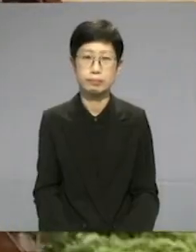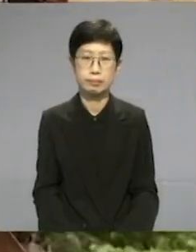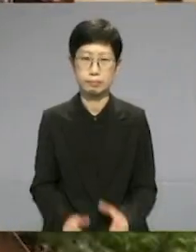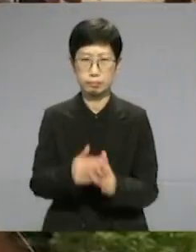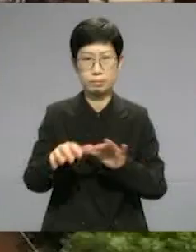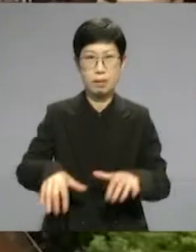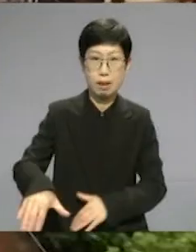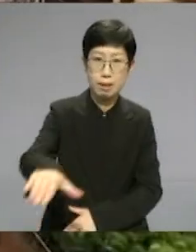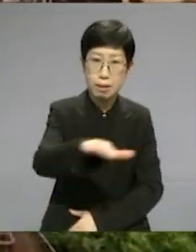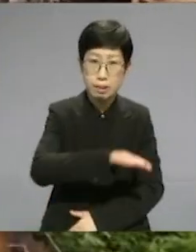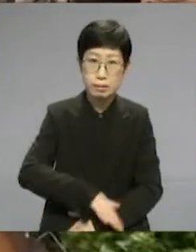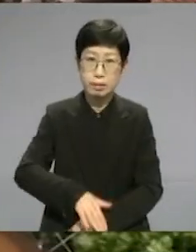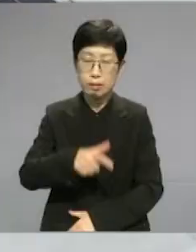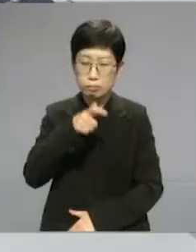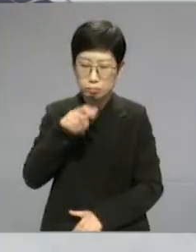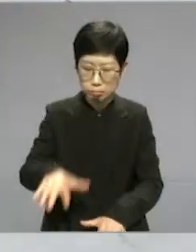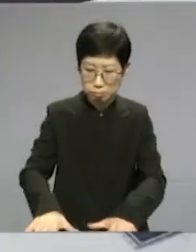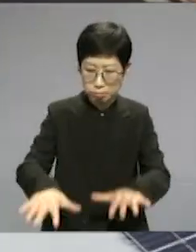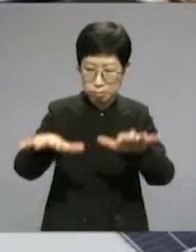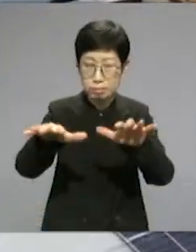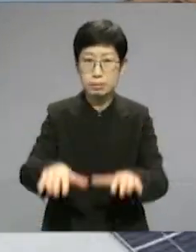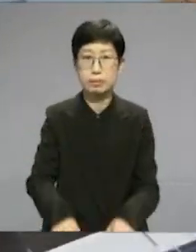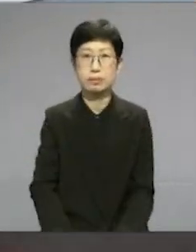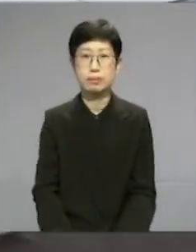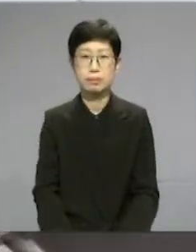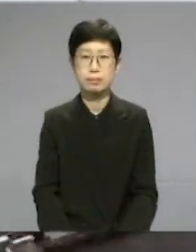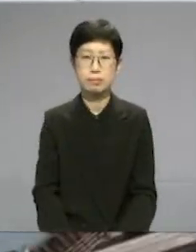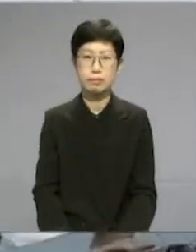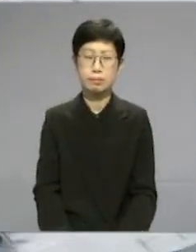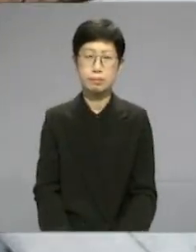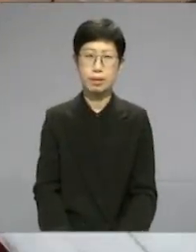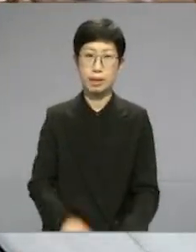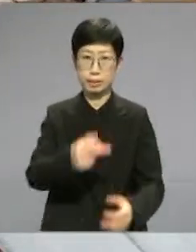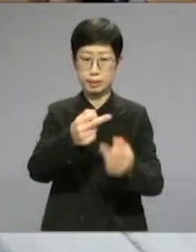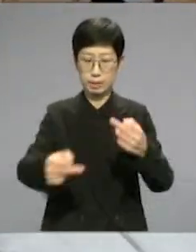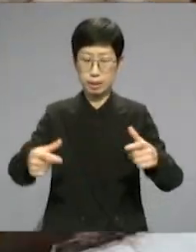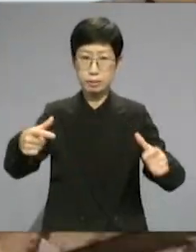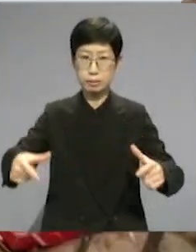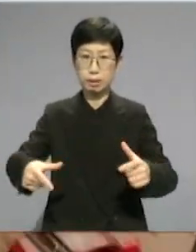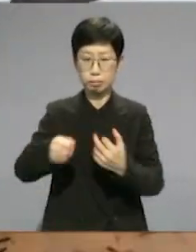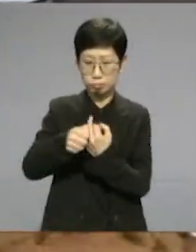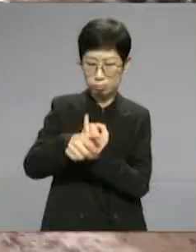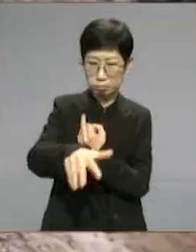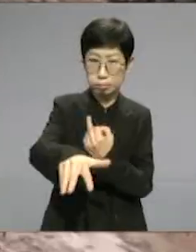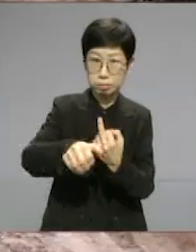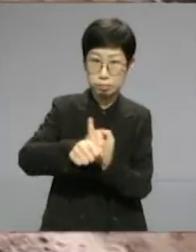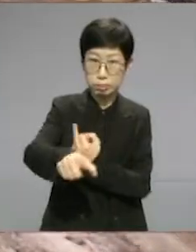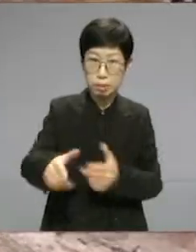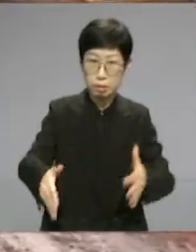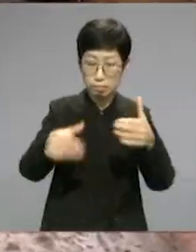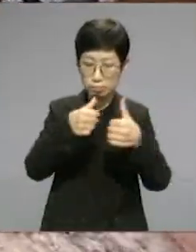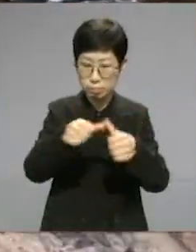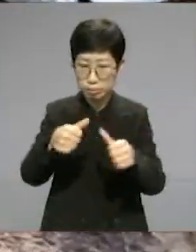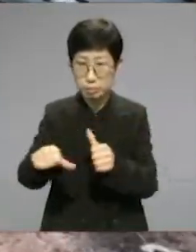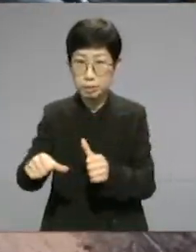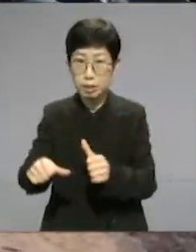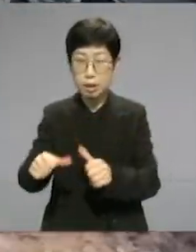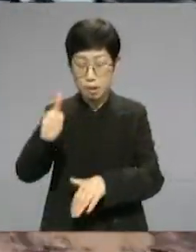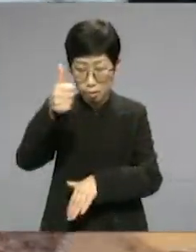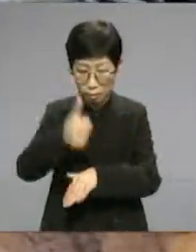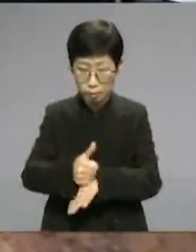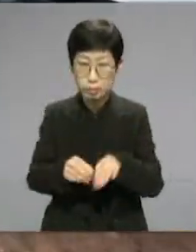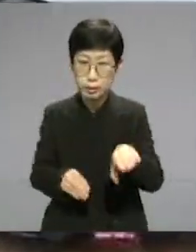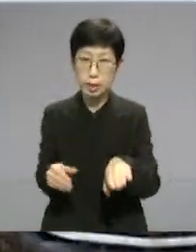마을 전체가 흙탕물에 잠겼습니다. 산비탈을 따라 쏟아진 진흙과 건물 잔해 등은 자동차를